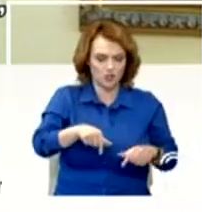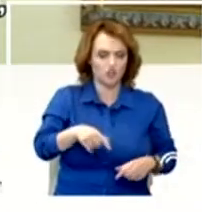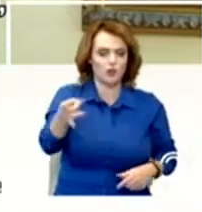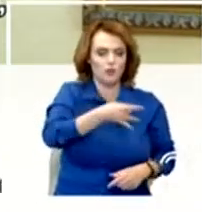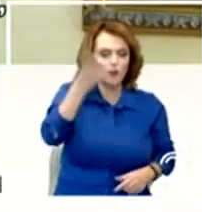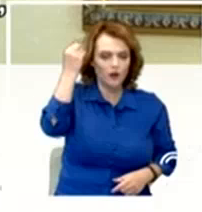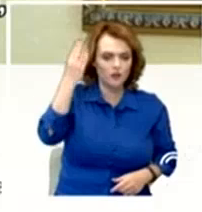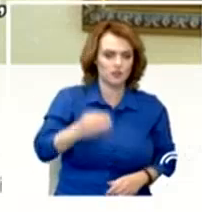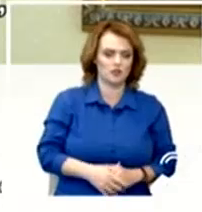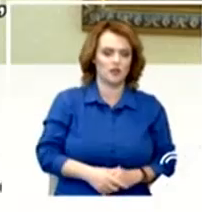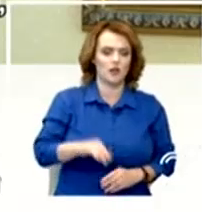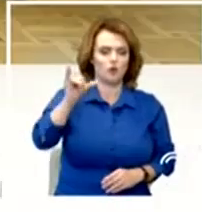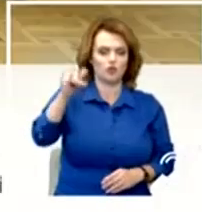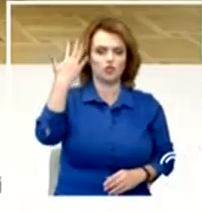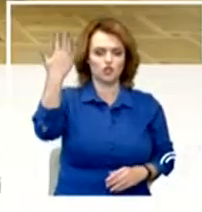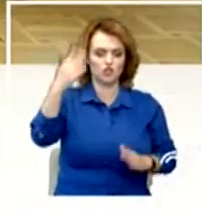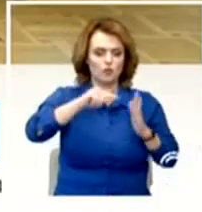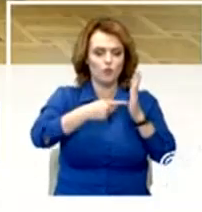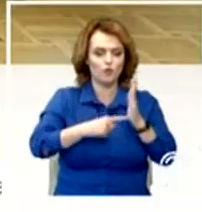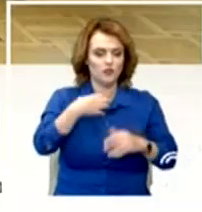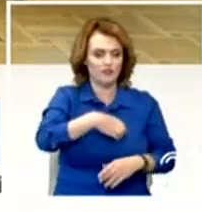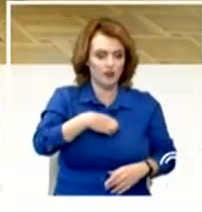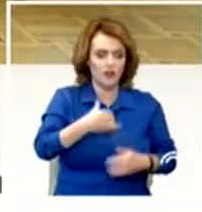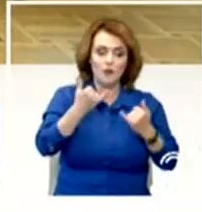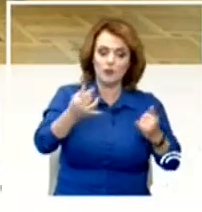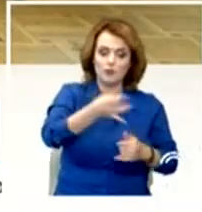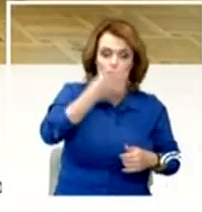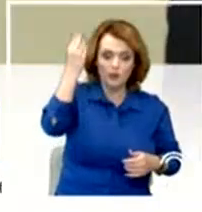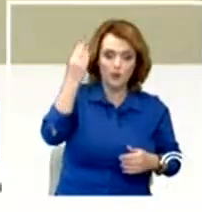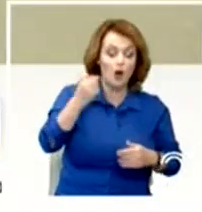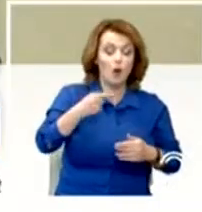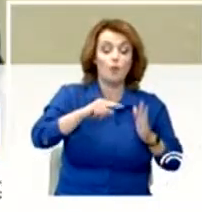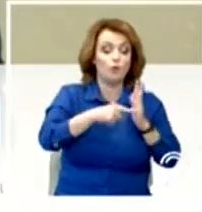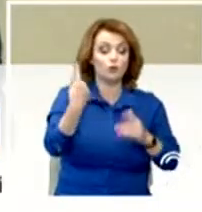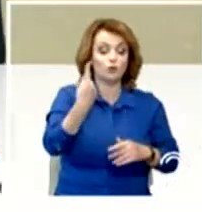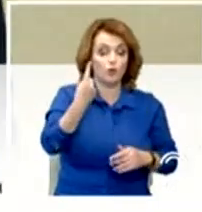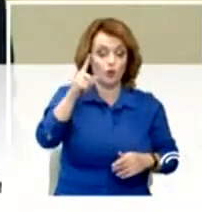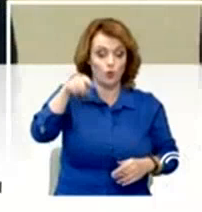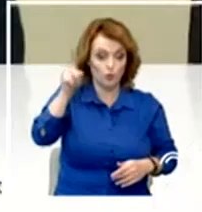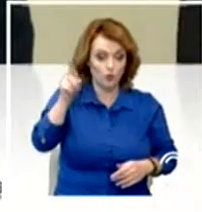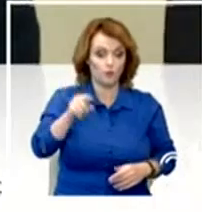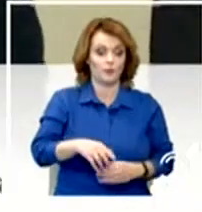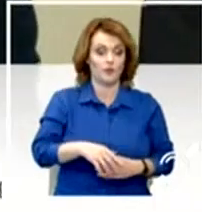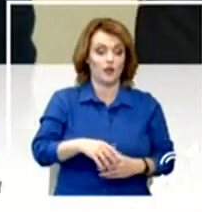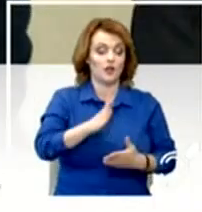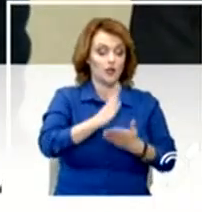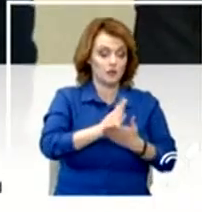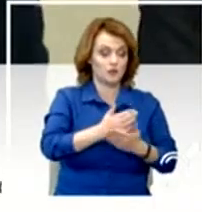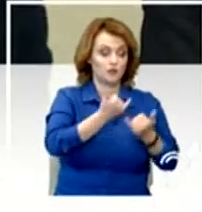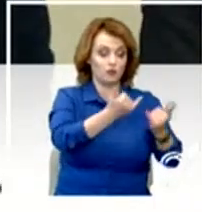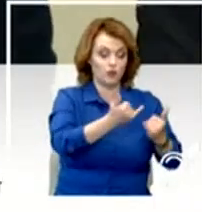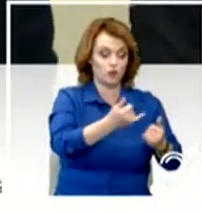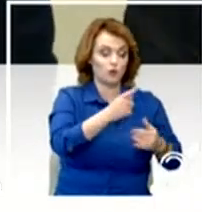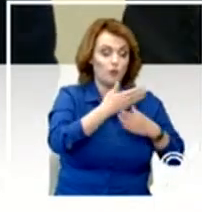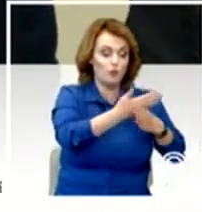July 2021, has 5 flagships. For Moldova, the flagship number 1 is about supporting a sustainable,